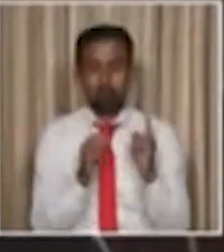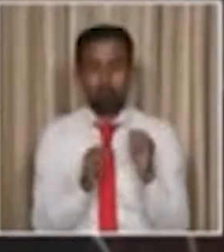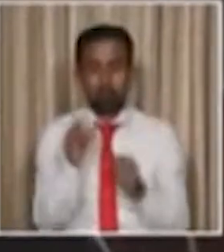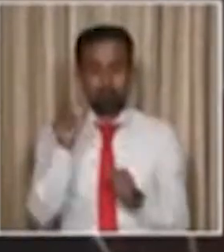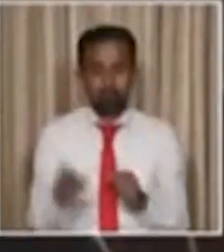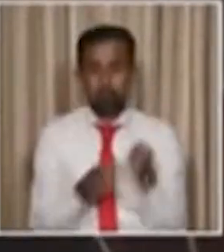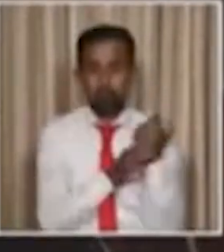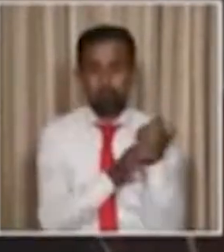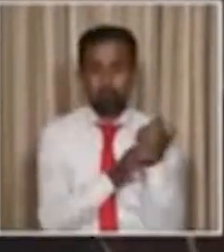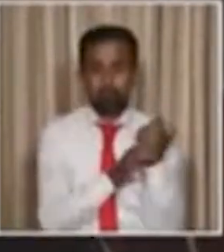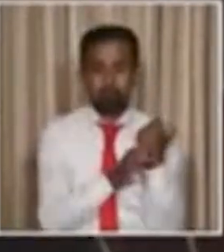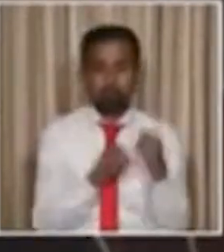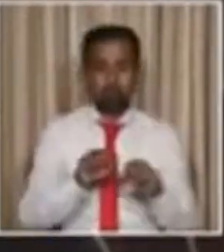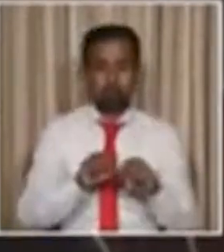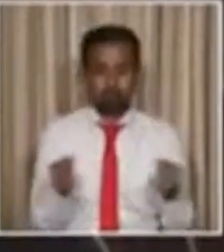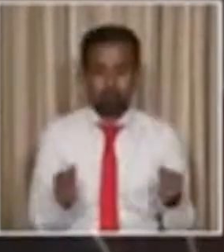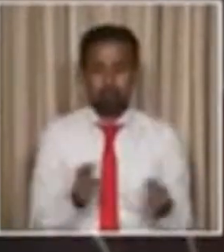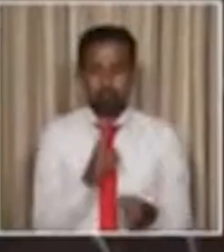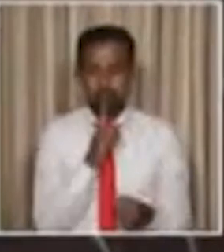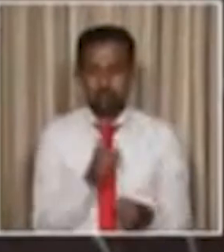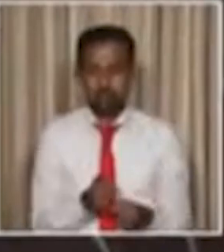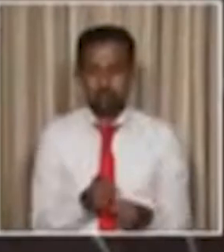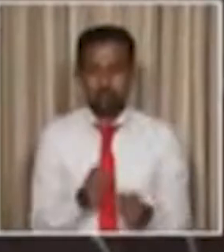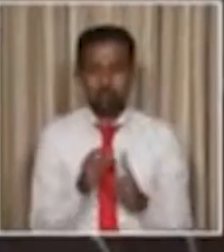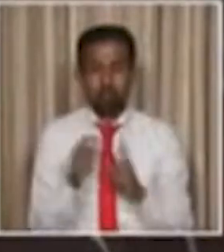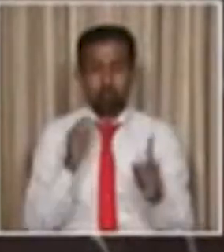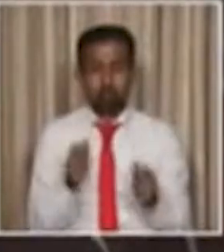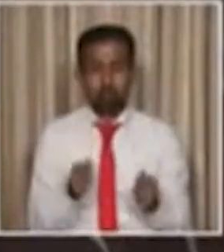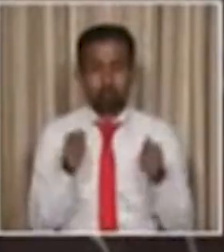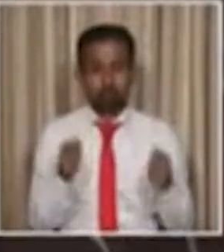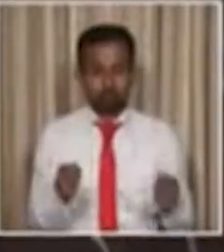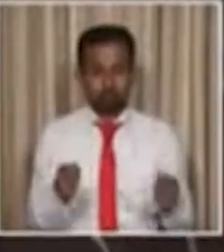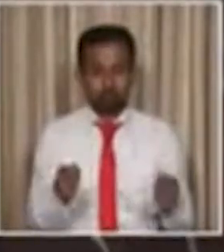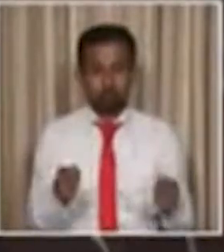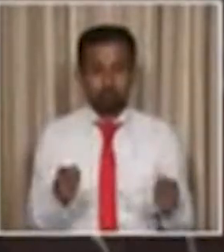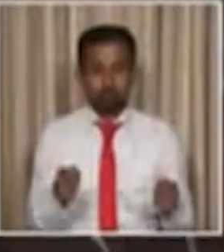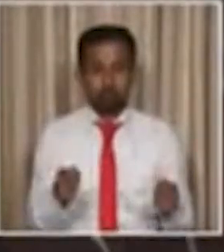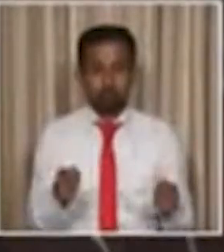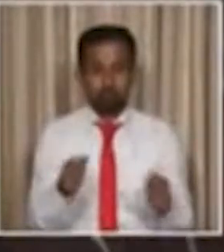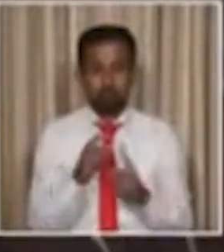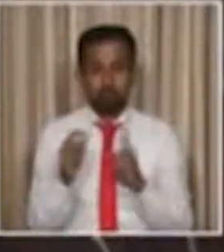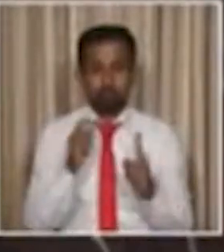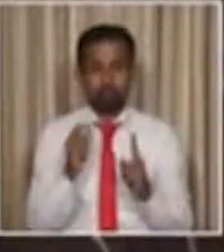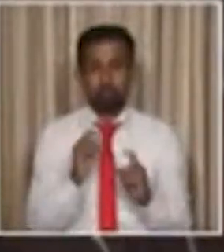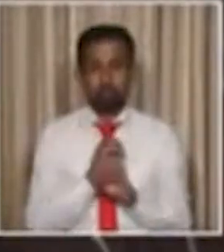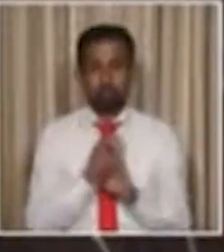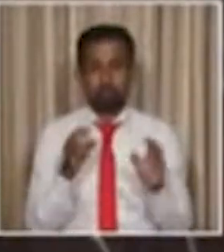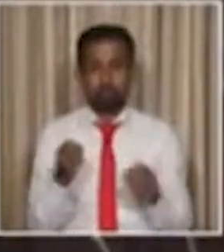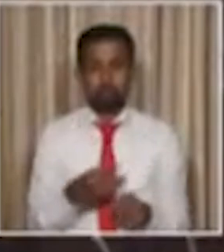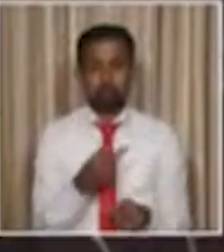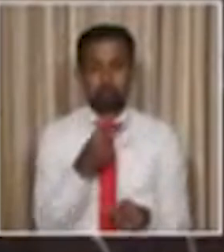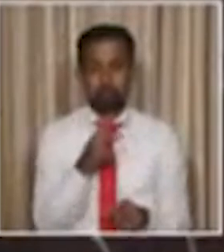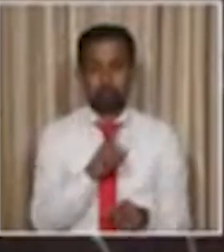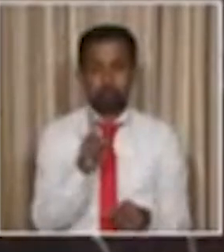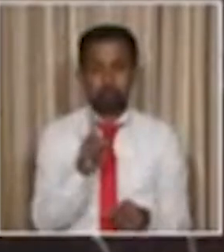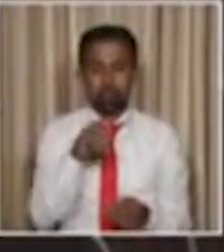මන්ත්‍රීවරුන්ගේ වරප්‍රසාද කඩ වුණා කියන මේ පාර්ලිමේන්තු ඉදිරිපත් කොට තිබෙන පාර්ලිමේන්තු ප්‍රකාශන මාලා අංක